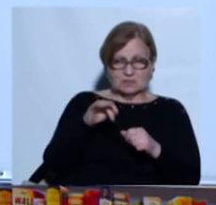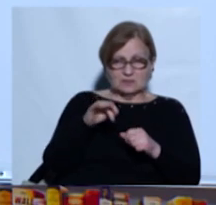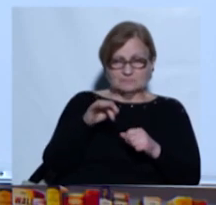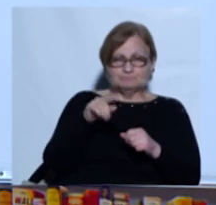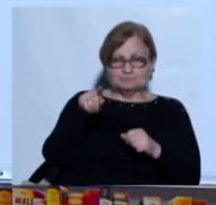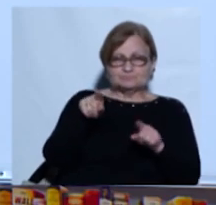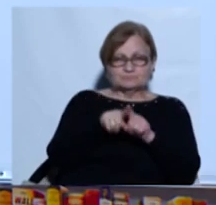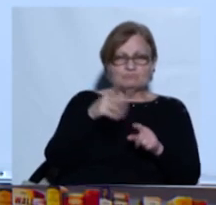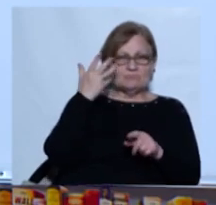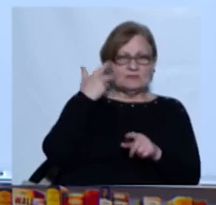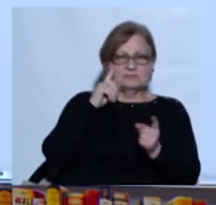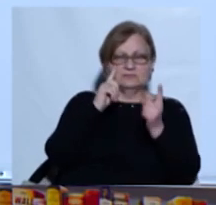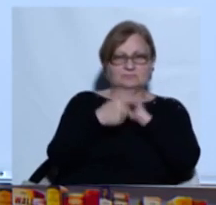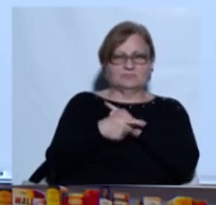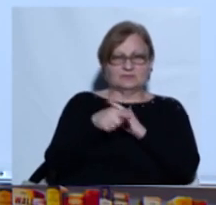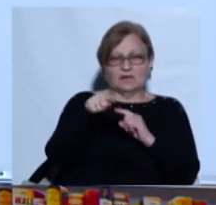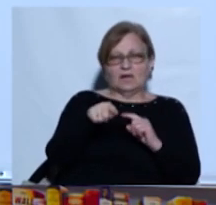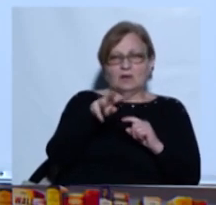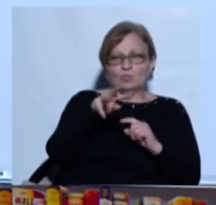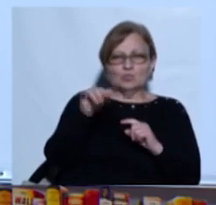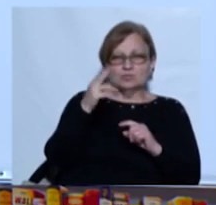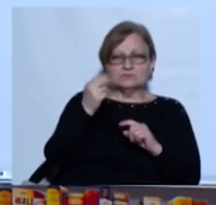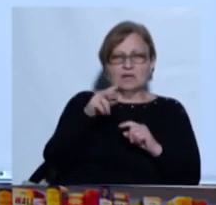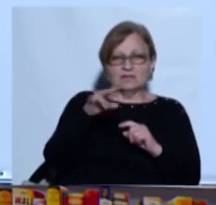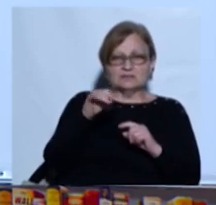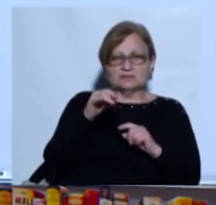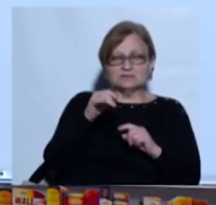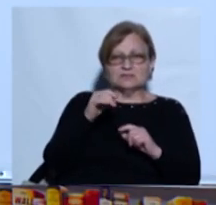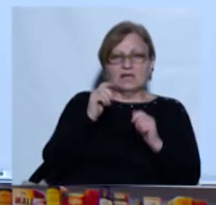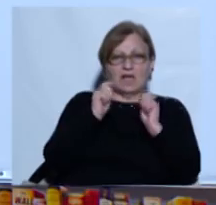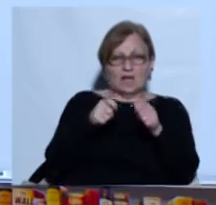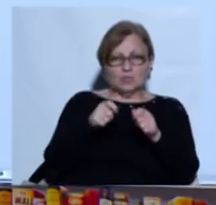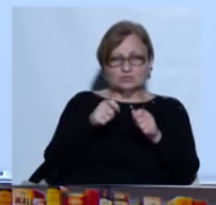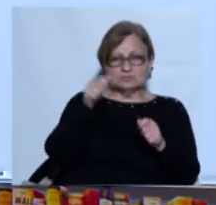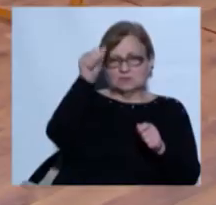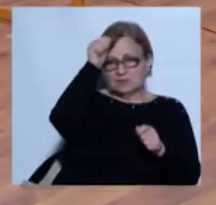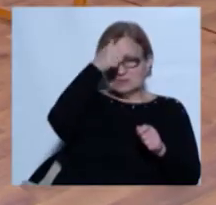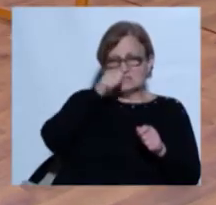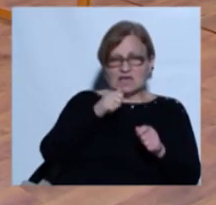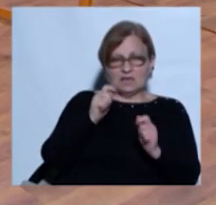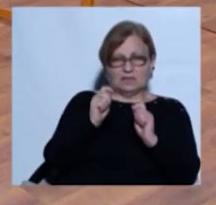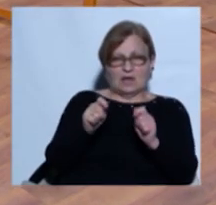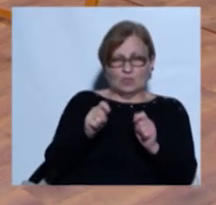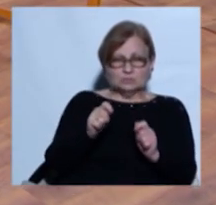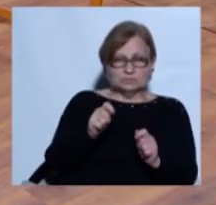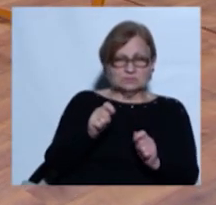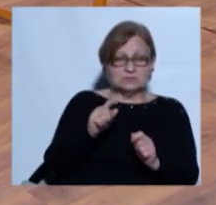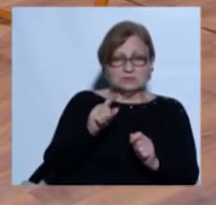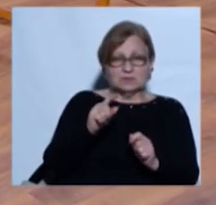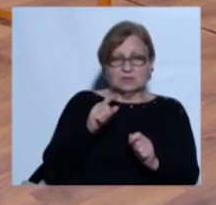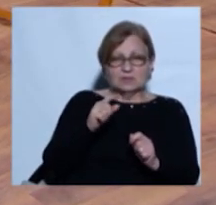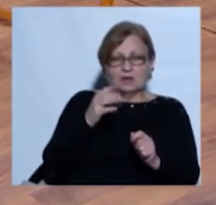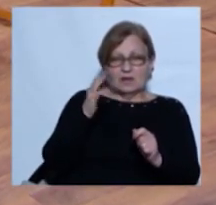ალუდას ფერიცვალებას მუცალის. და იმიტომ მუცალს განსაკუთრებული ძეგლი ეკუთვნის და დაუდგა კიდევაც ვაჟებშაველამ ალუდა ქეთელაურში.